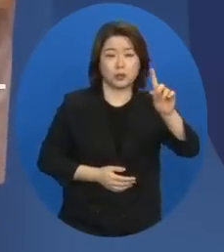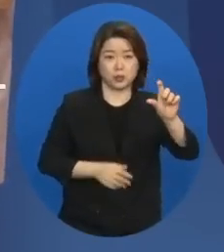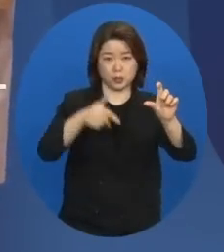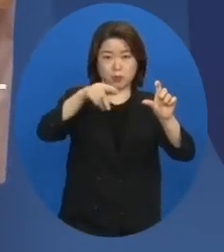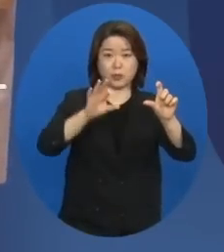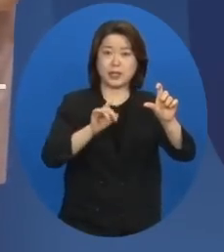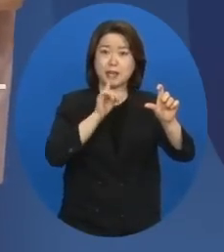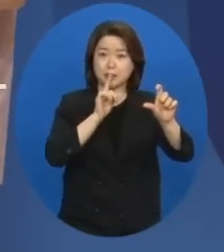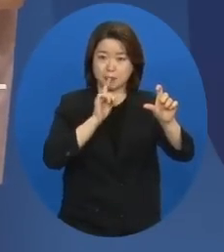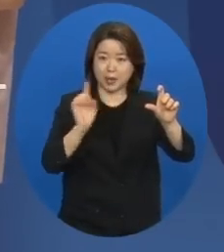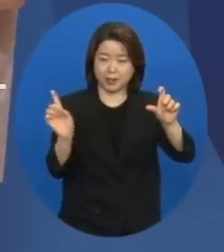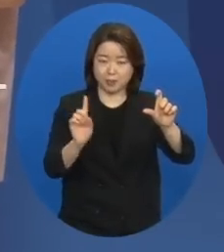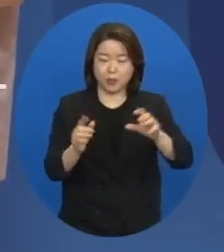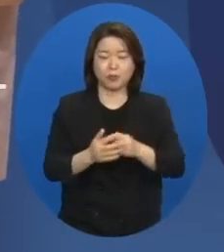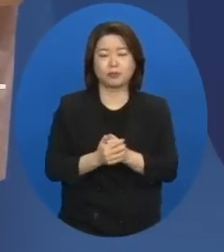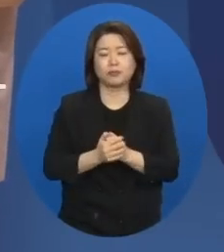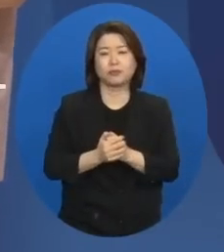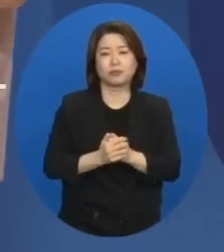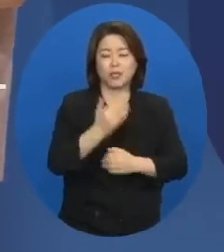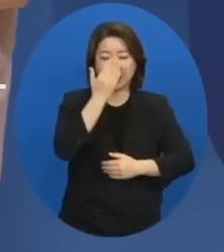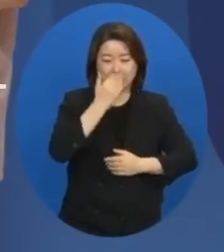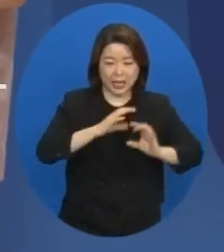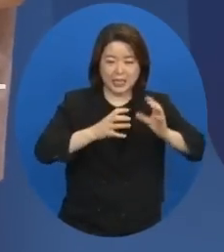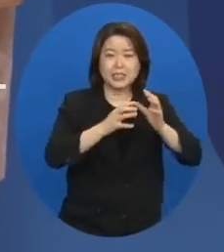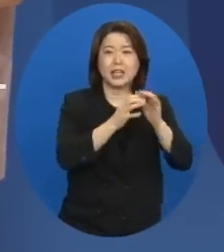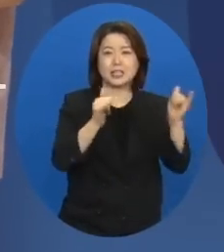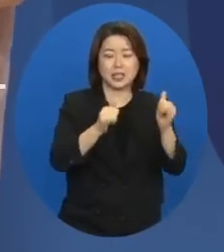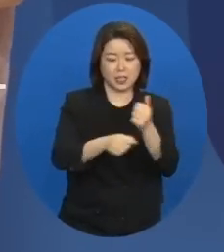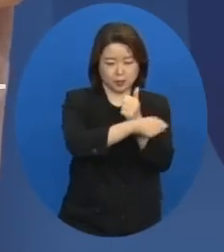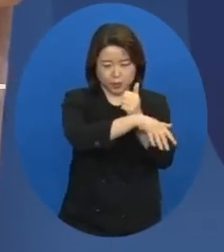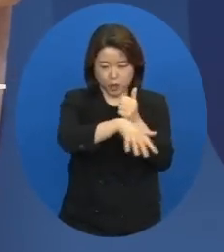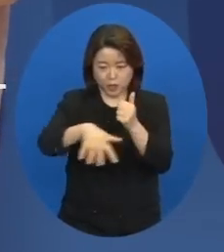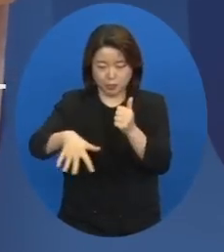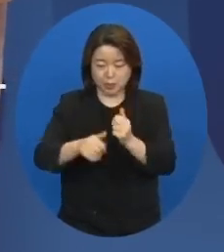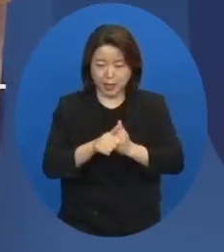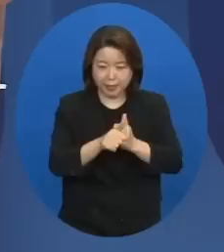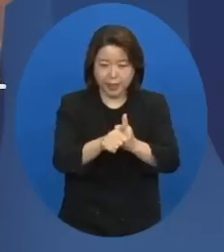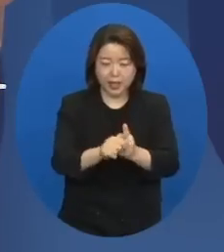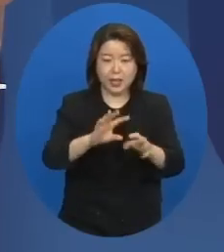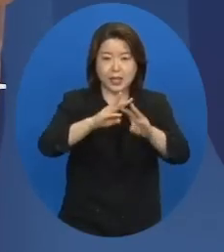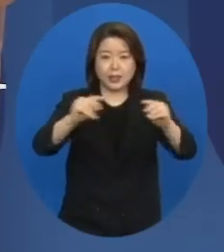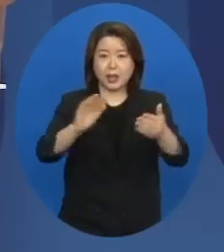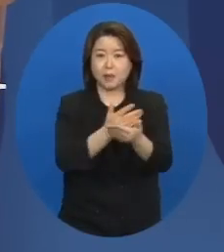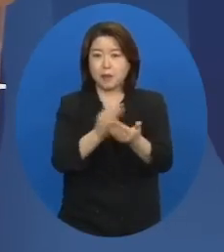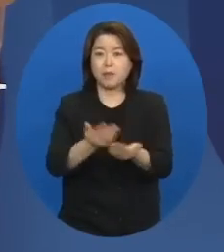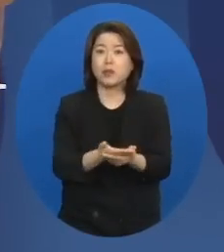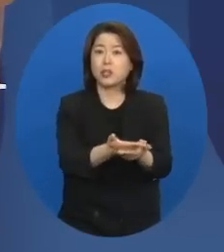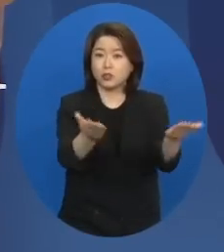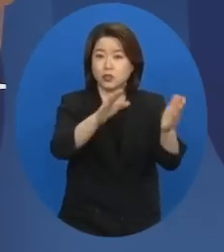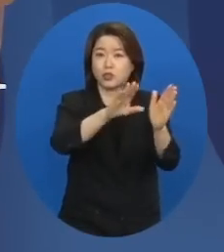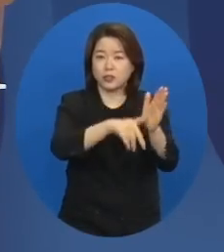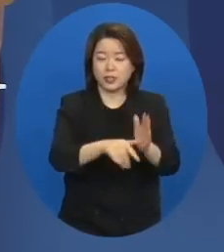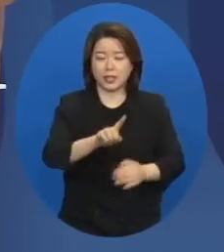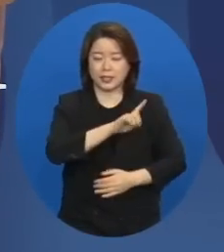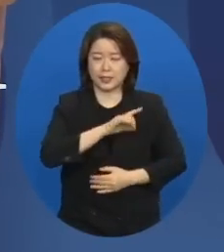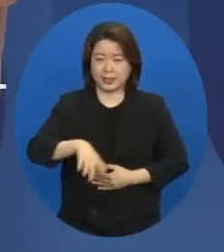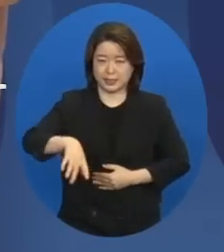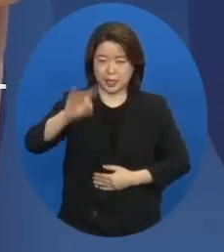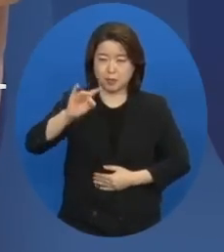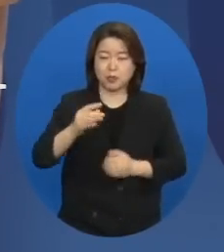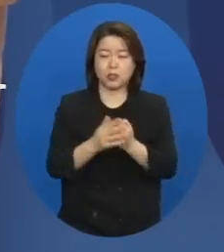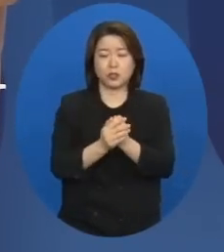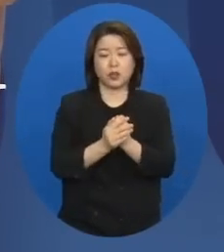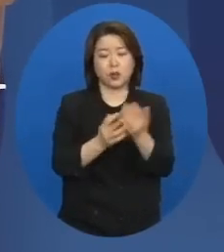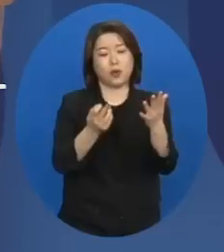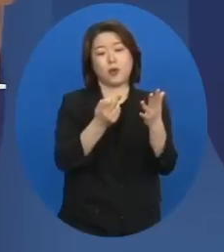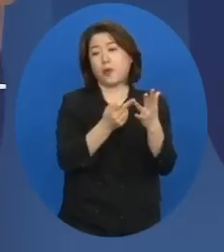말씀은 이제 이스라엘 백성들 지파별로 땅을 배분하는데 가장 먼저 유다 지파에게